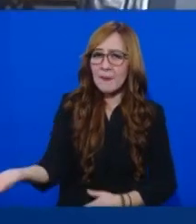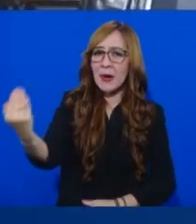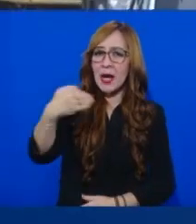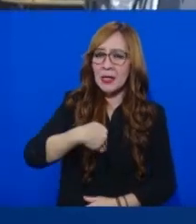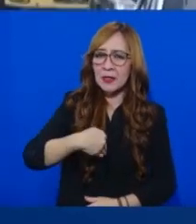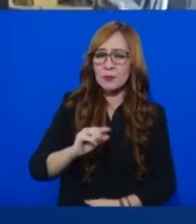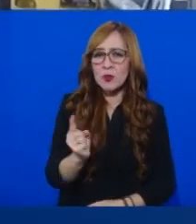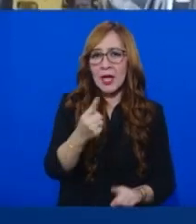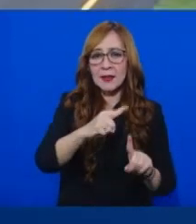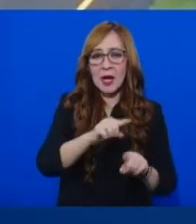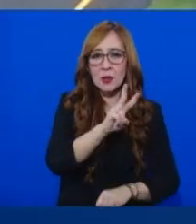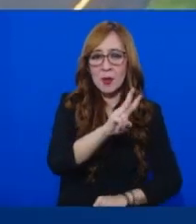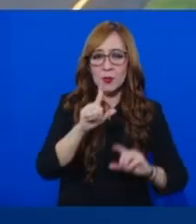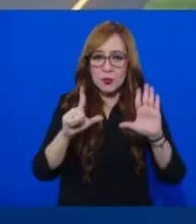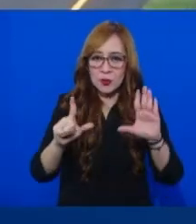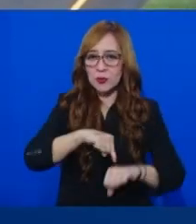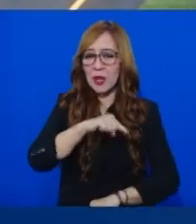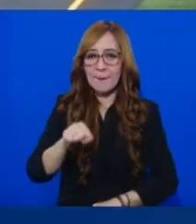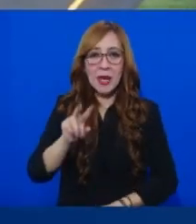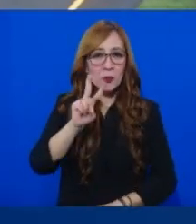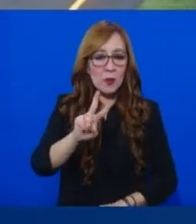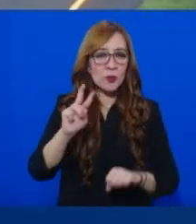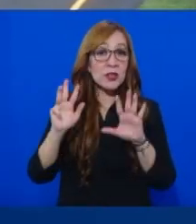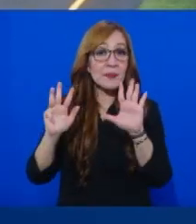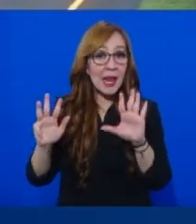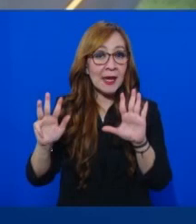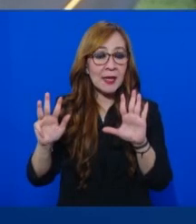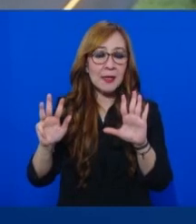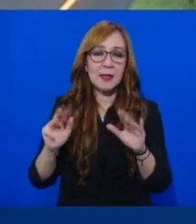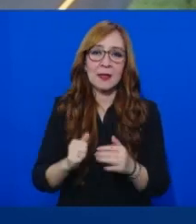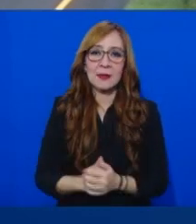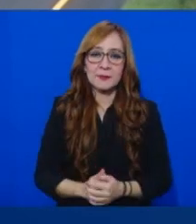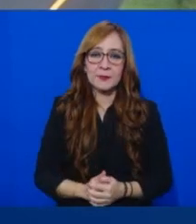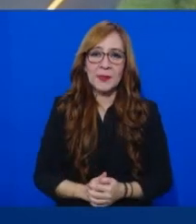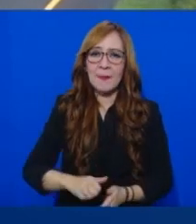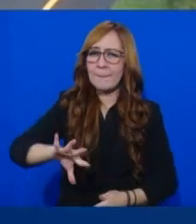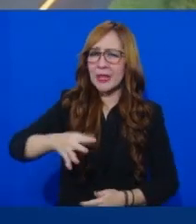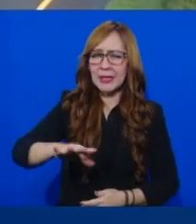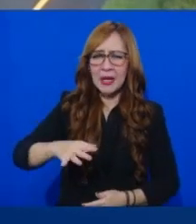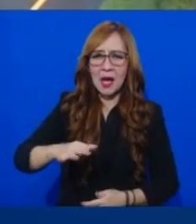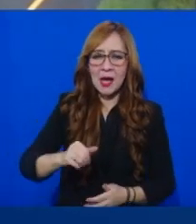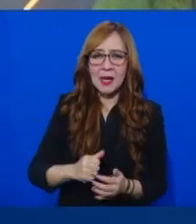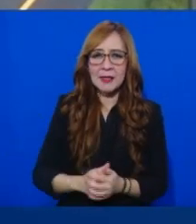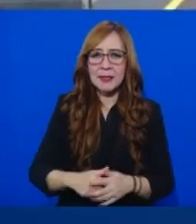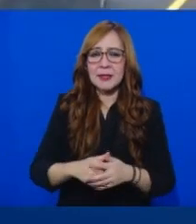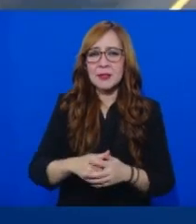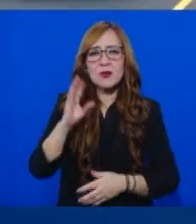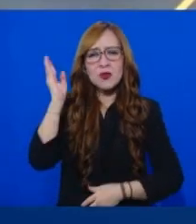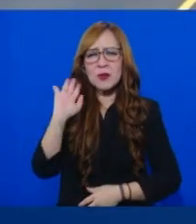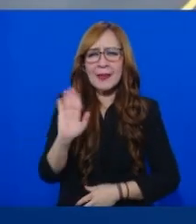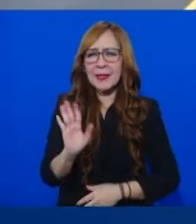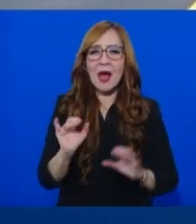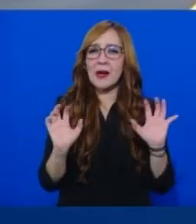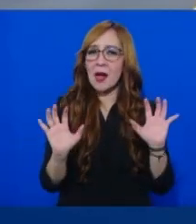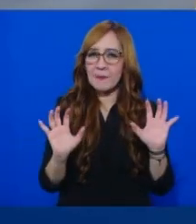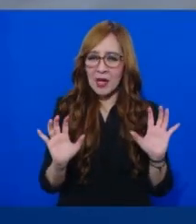tanggal 29 nantinya. Selain karena itu juga prediksi puncak arus balik sudah tidak berlaku atau tidak akan tinggi, Anda